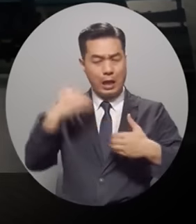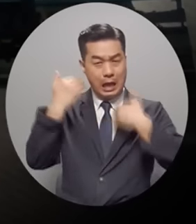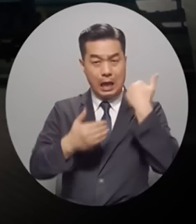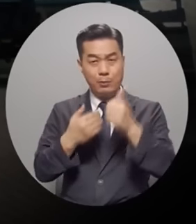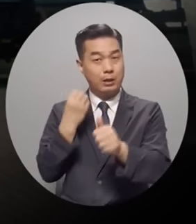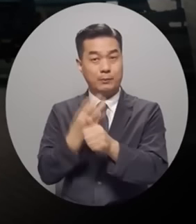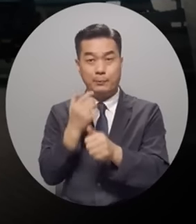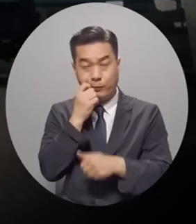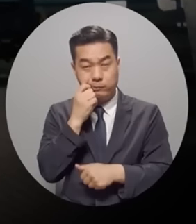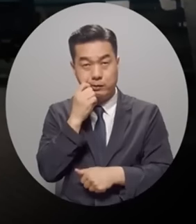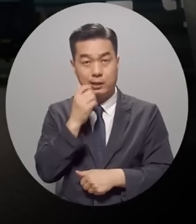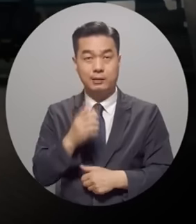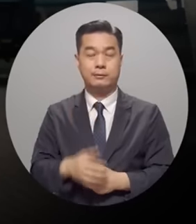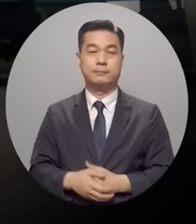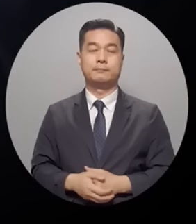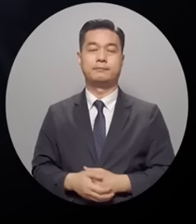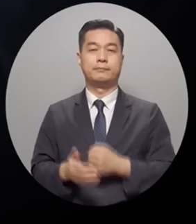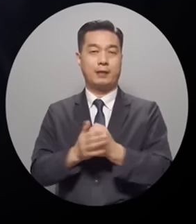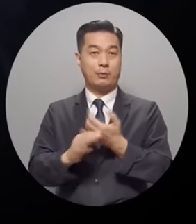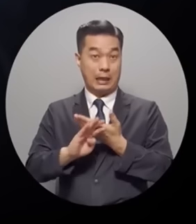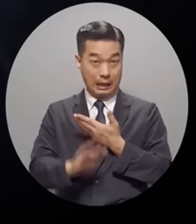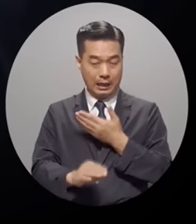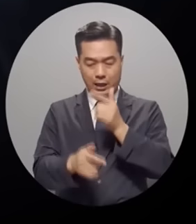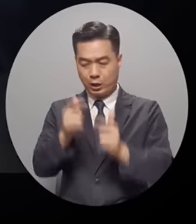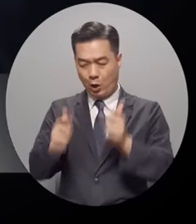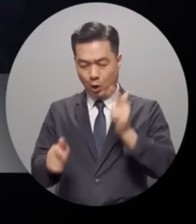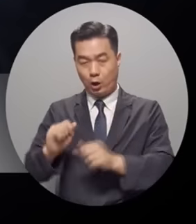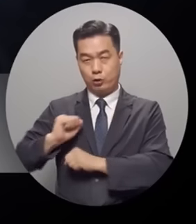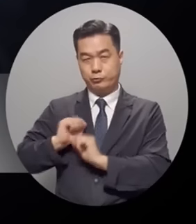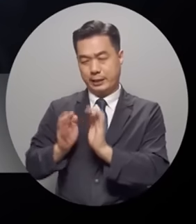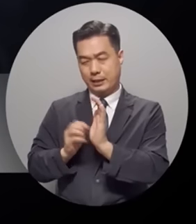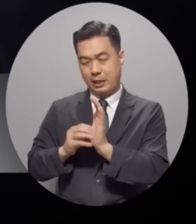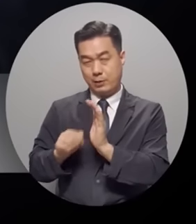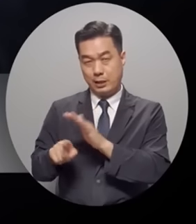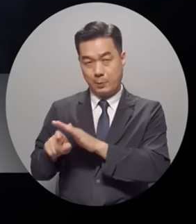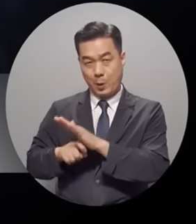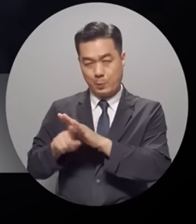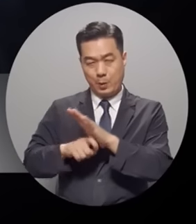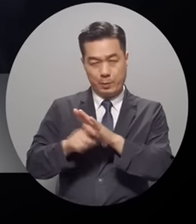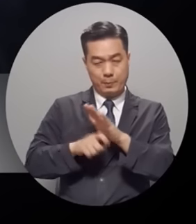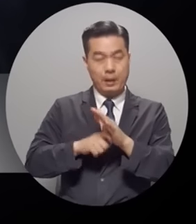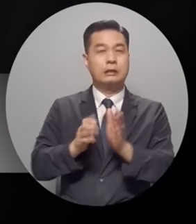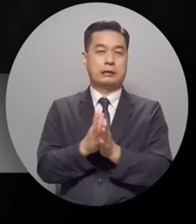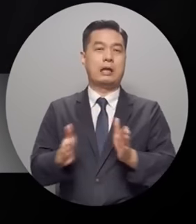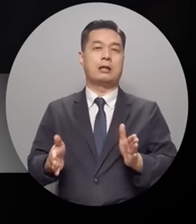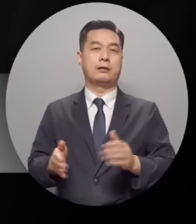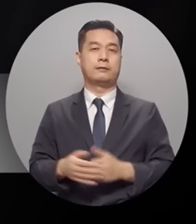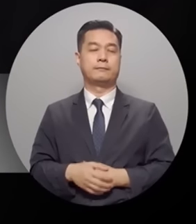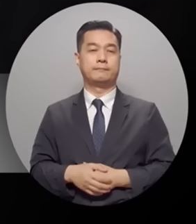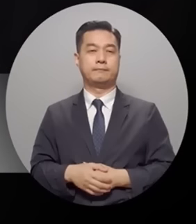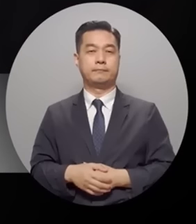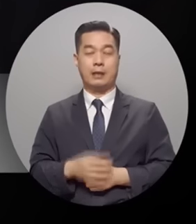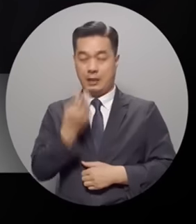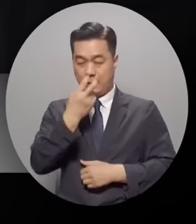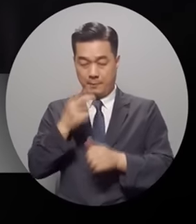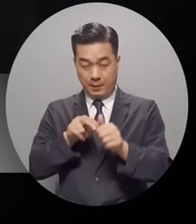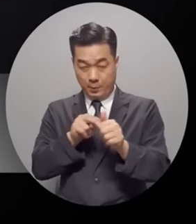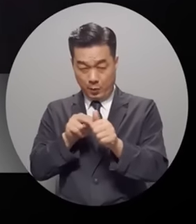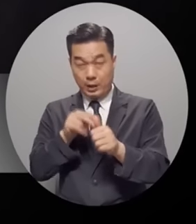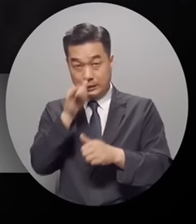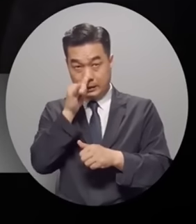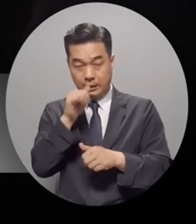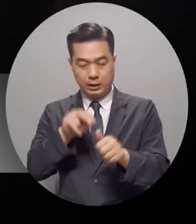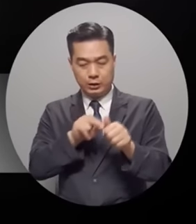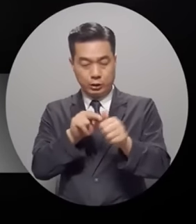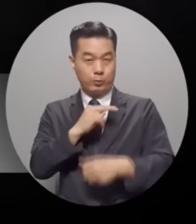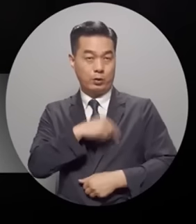알리지 않았습니다. 이후 각종 군사 기밀을 빼돌리기 시작했습니다. 극도의 보안이 요구되는